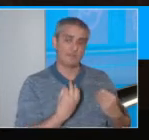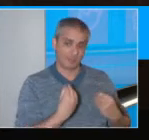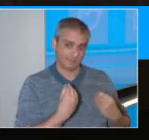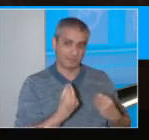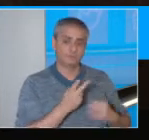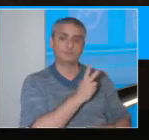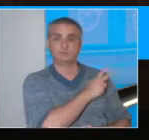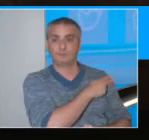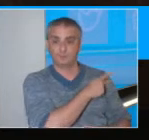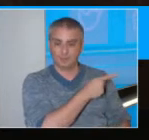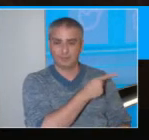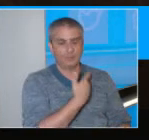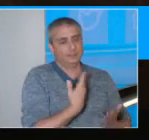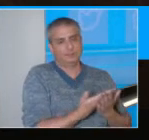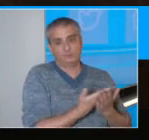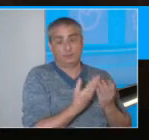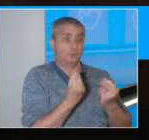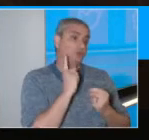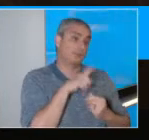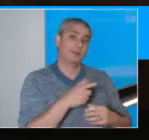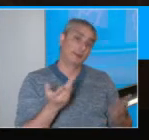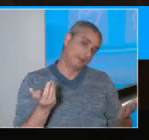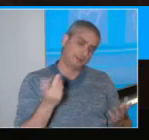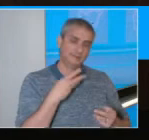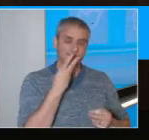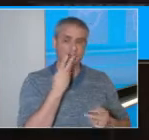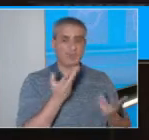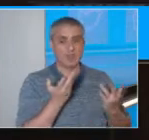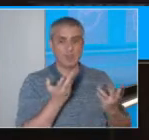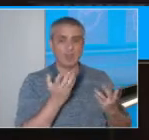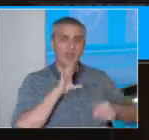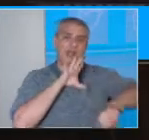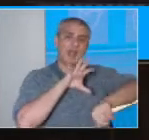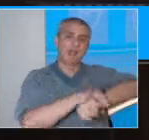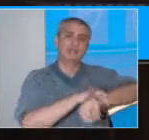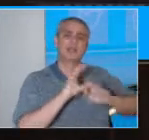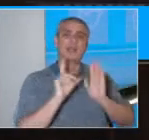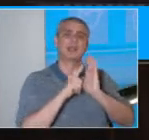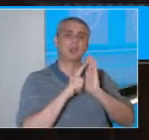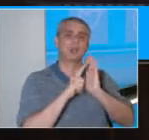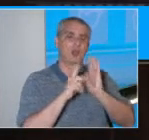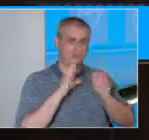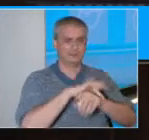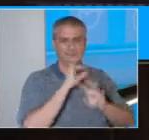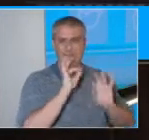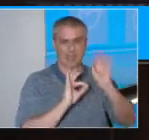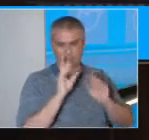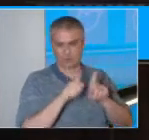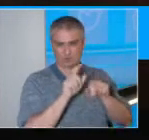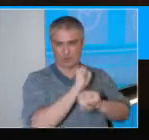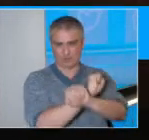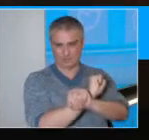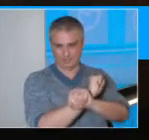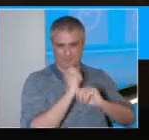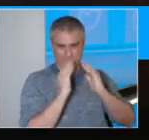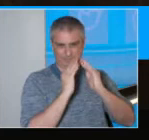אז במשטרה הציעו מה שמכונה בשפה מכובסת אזיק טכנולוגי. זה אזיק אלקטרוני, כן. שחובר לכל